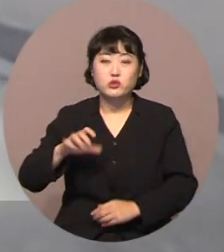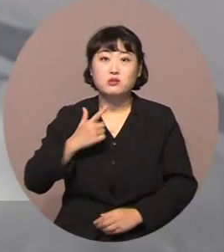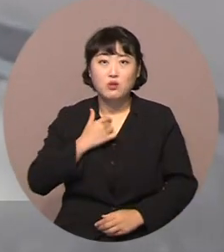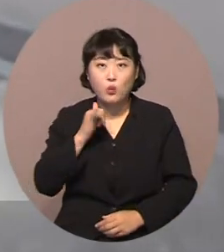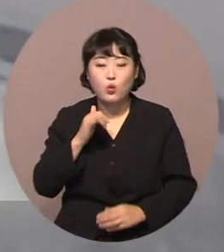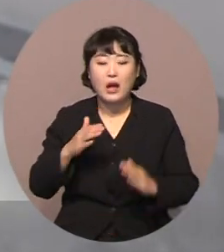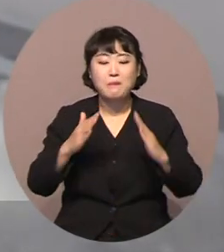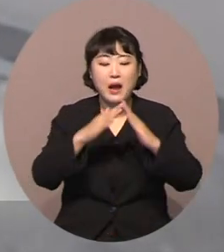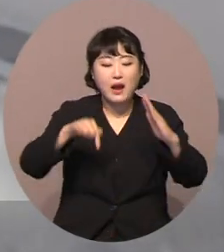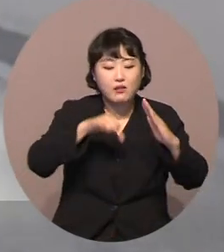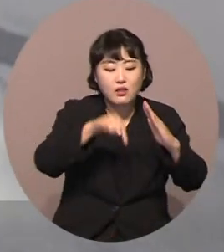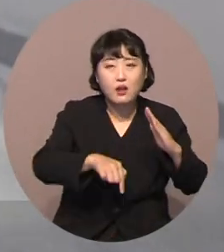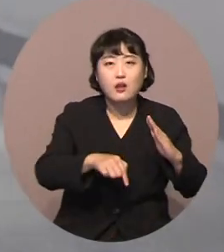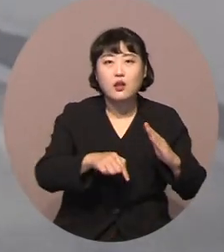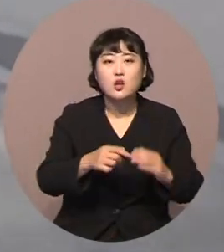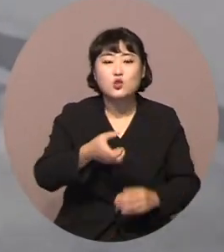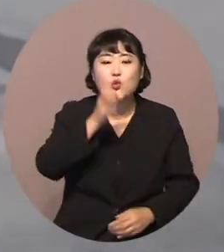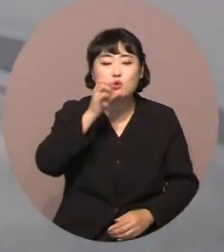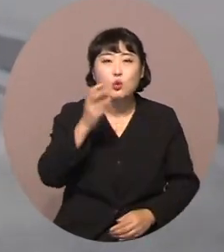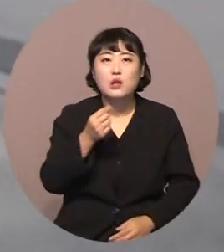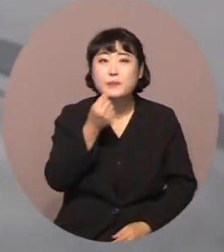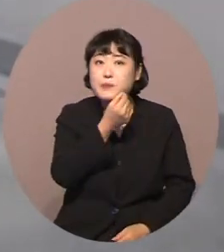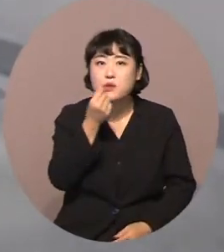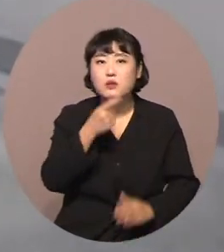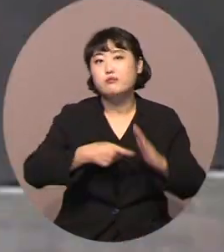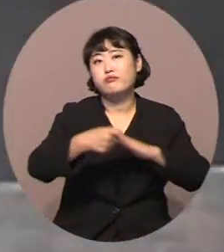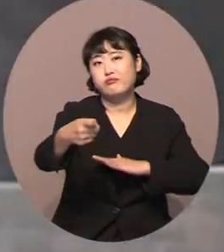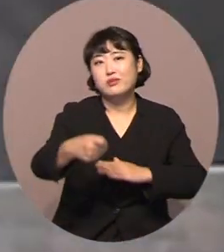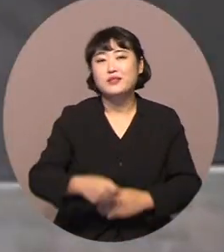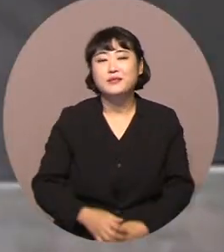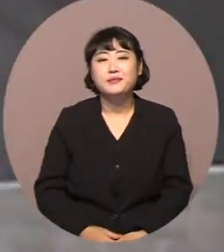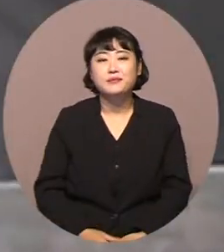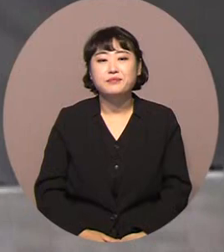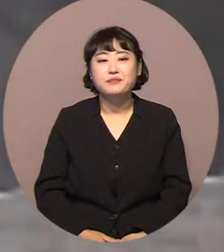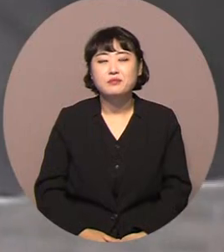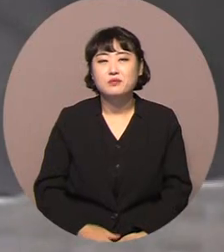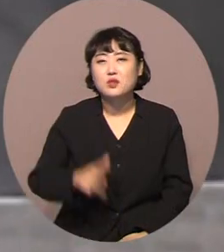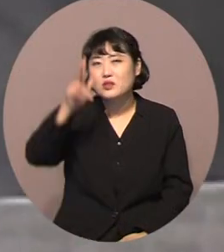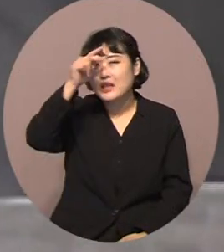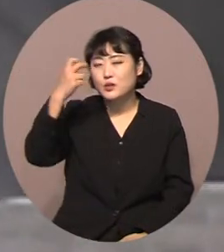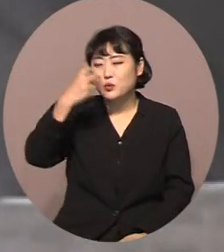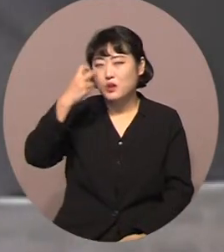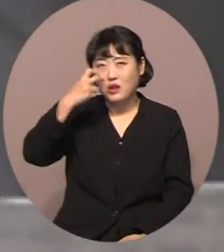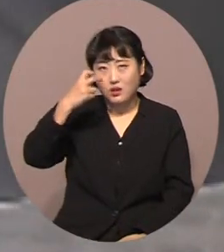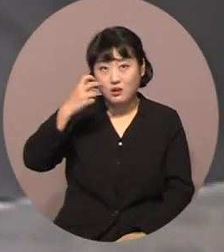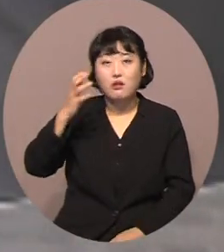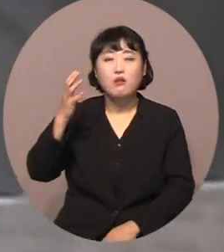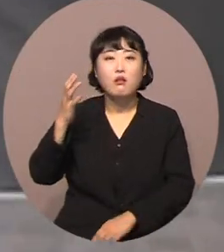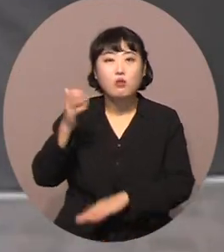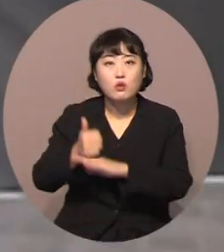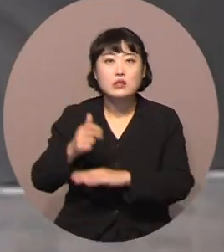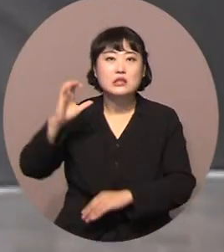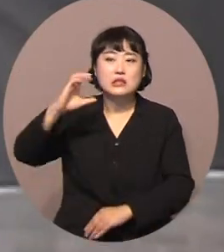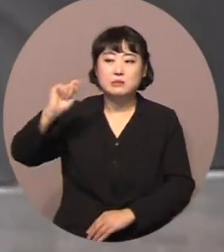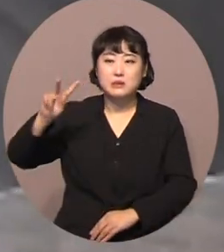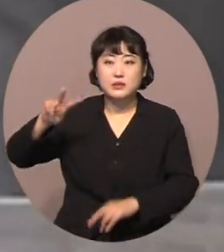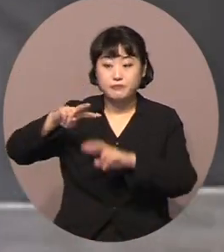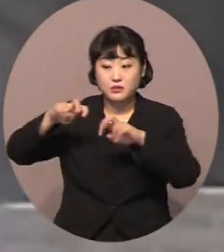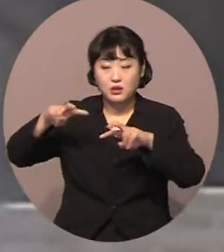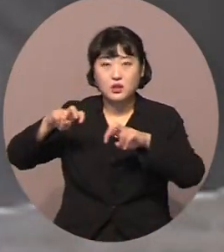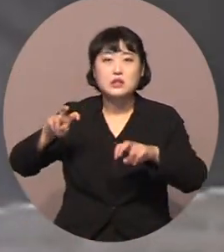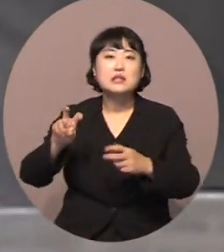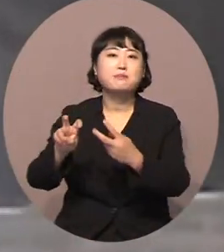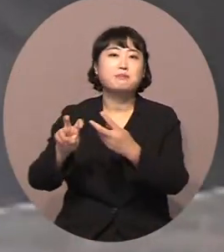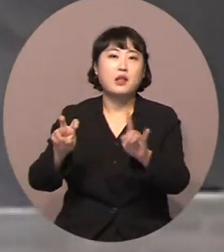안에 있던 음료수와 립밤도 없어졌습니다 신고를 받고 수사에 착수한 경찰은 CCTV 분석을 통해